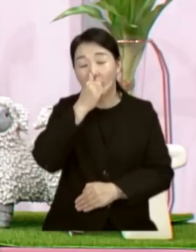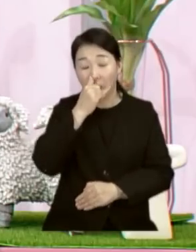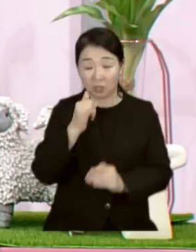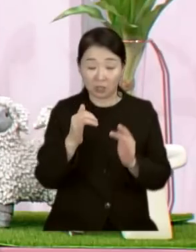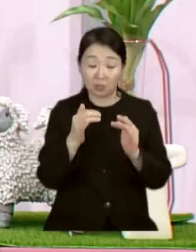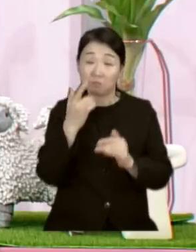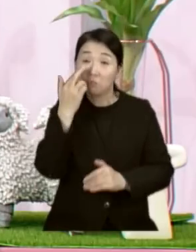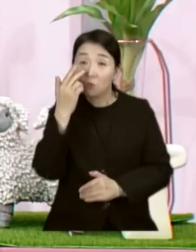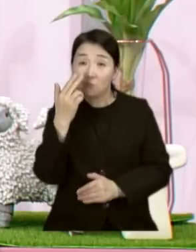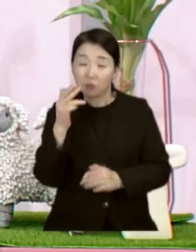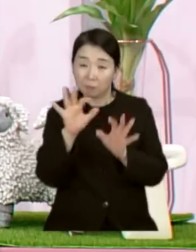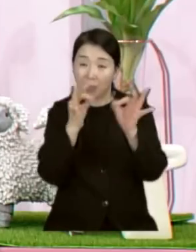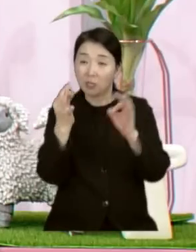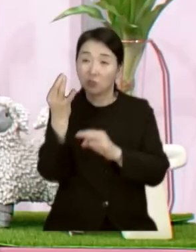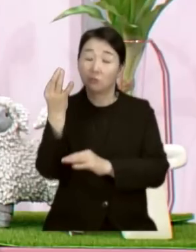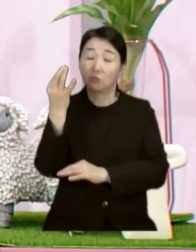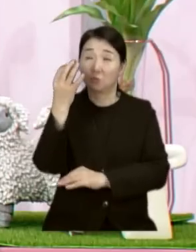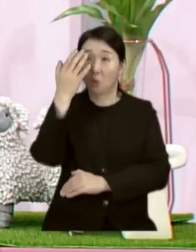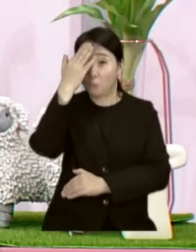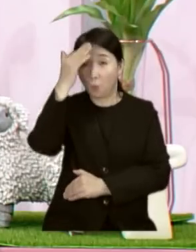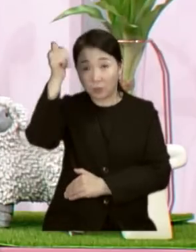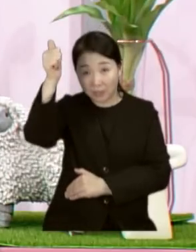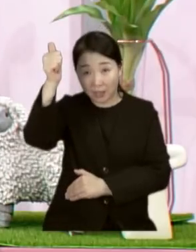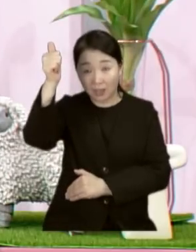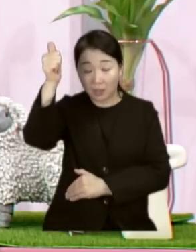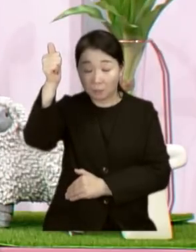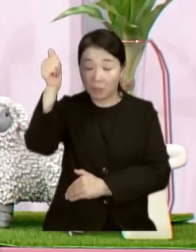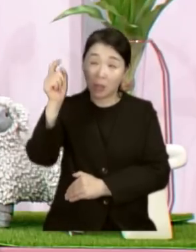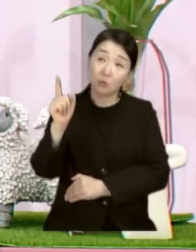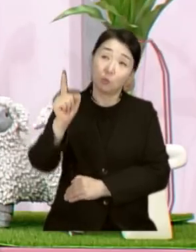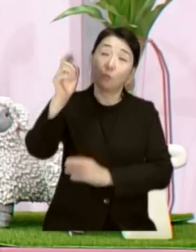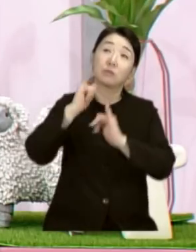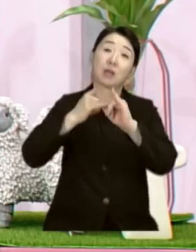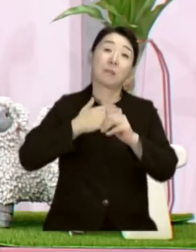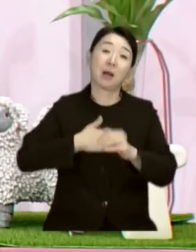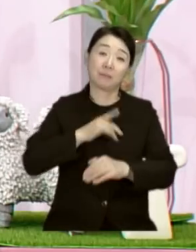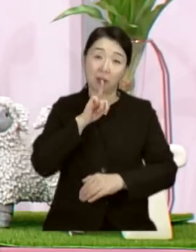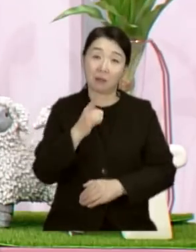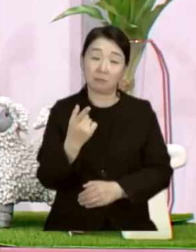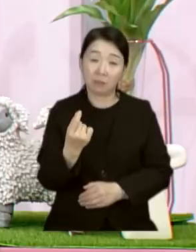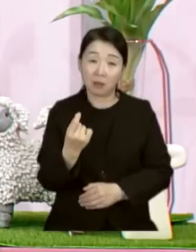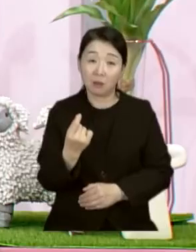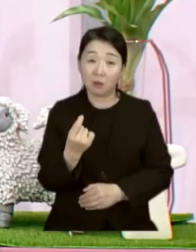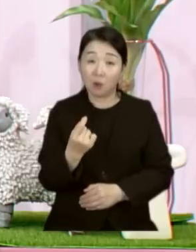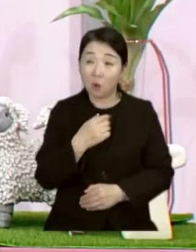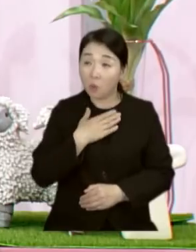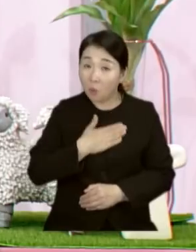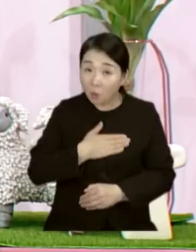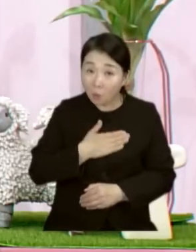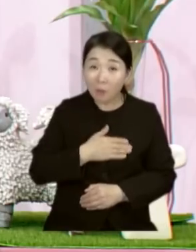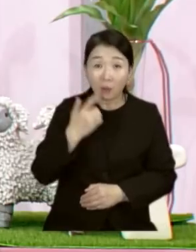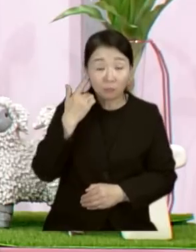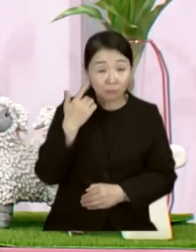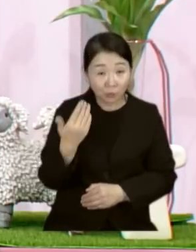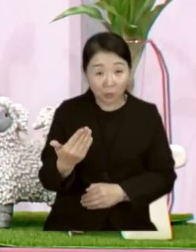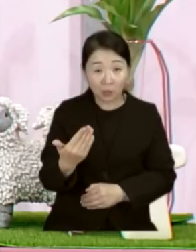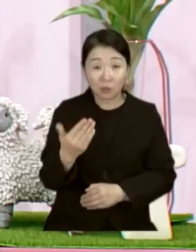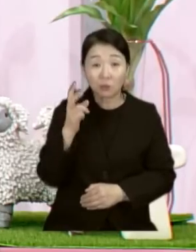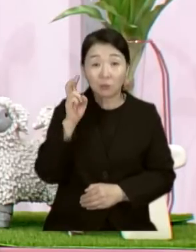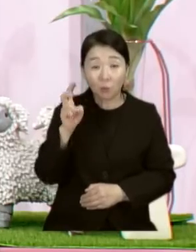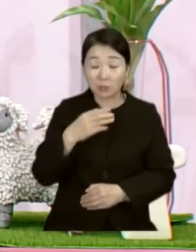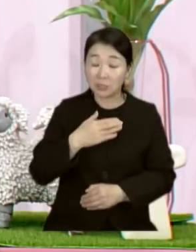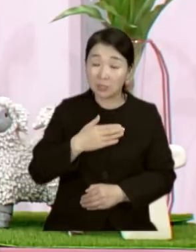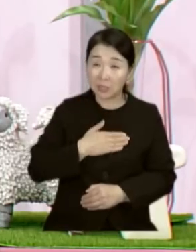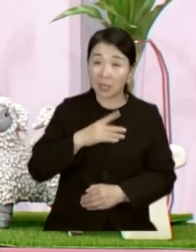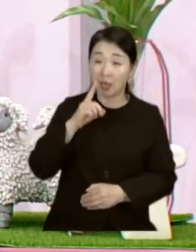페이스북 본사에 굉장히 높은 직급의 분을 아신다는 거예요. 그래서 어머 정말요? 그럼 저